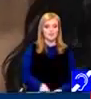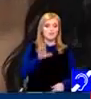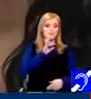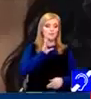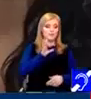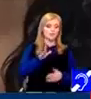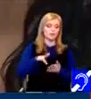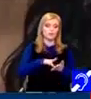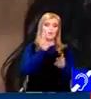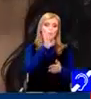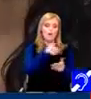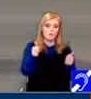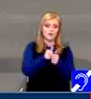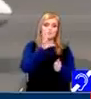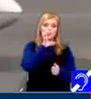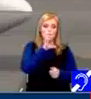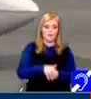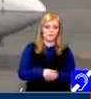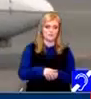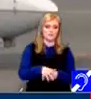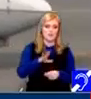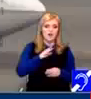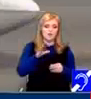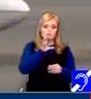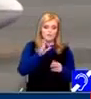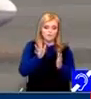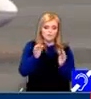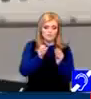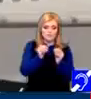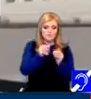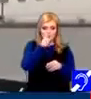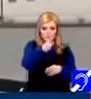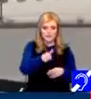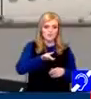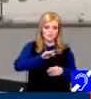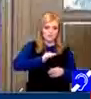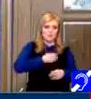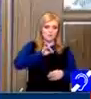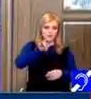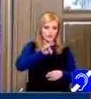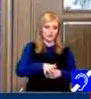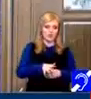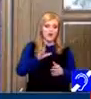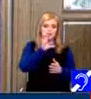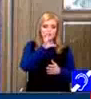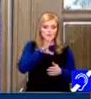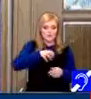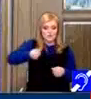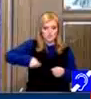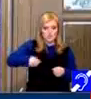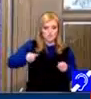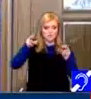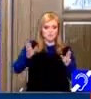Sofia călătorea cu mama ei și cățelul Coquito, un bulldog francez de doar 10 luni, cu o cursă United Airlines de la Houston la New York. Cățelul era îngeantat